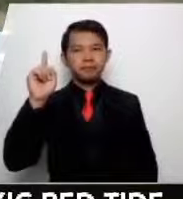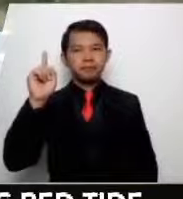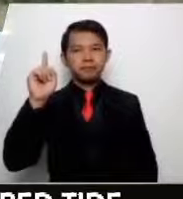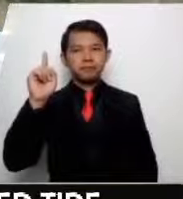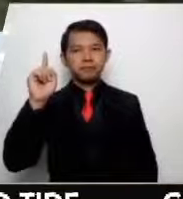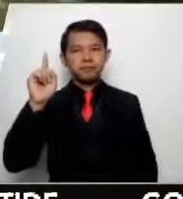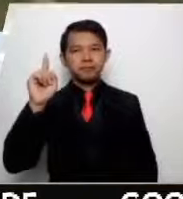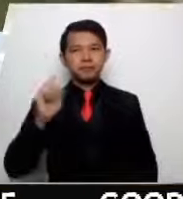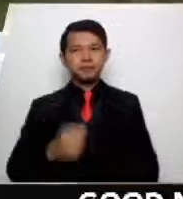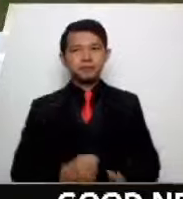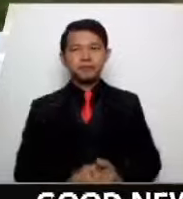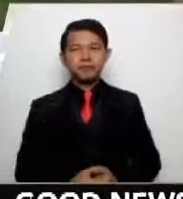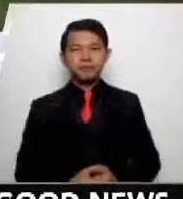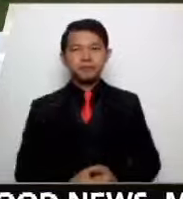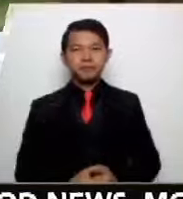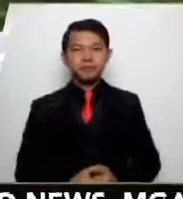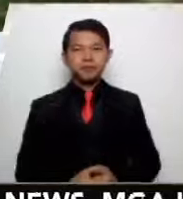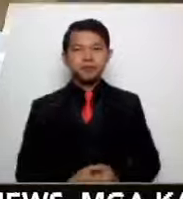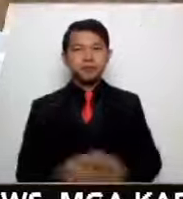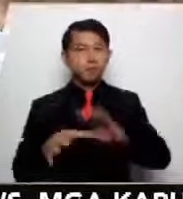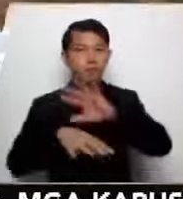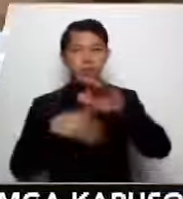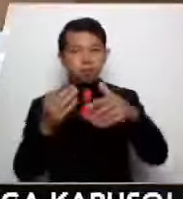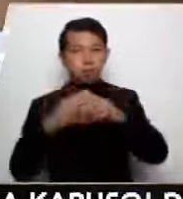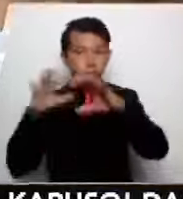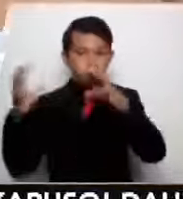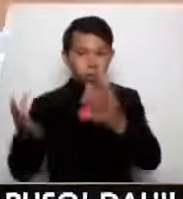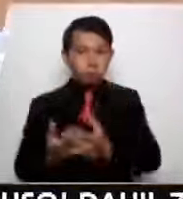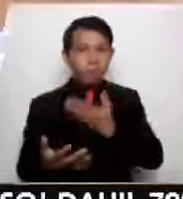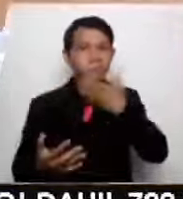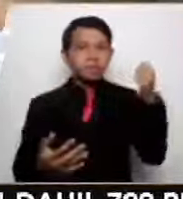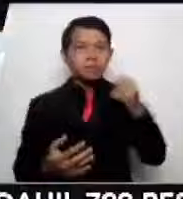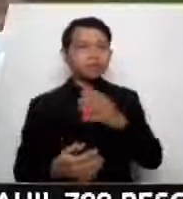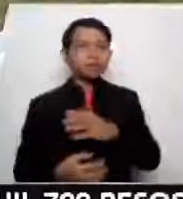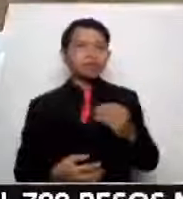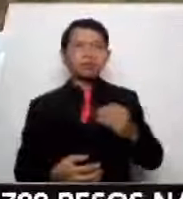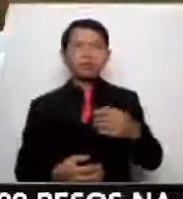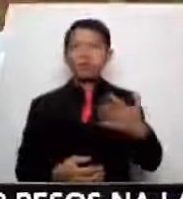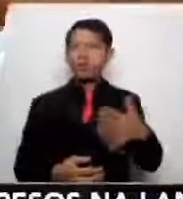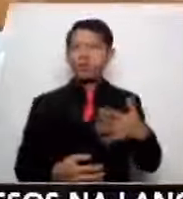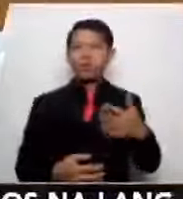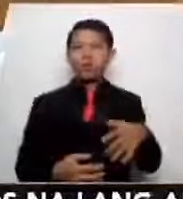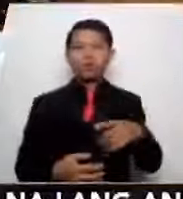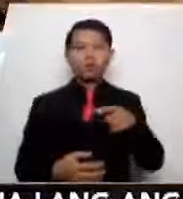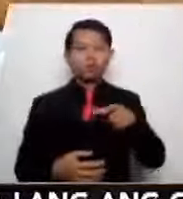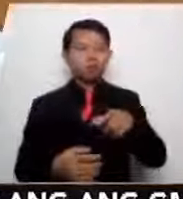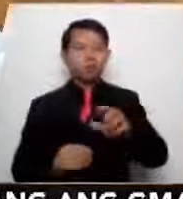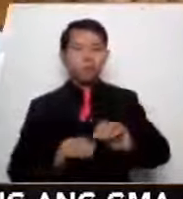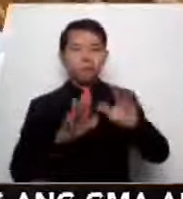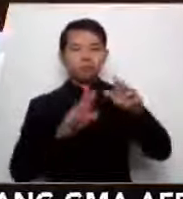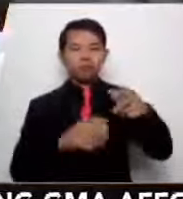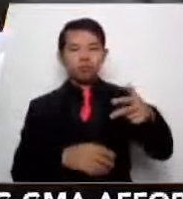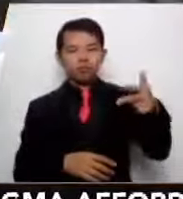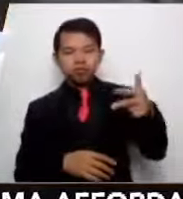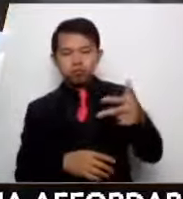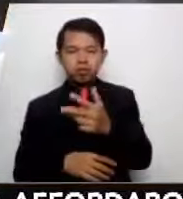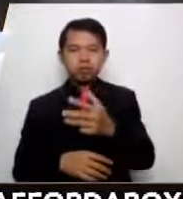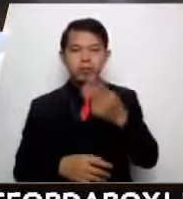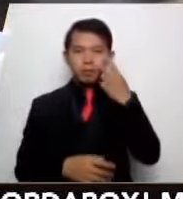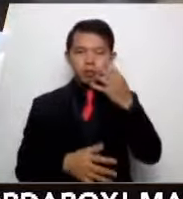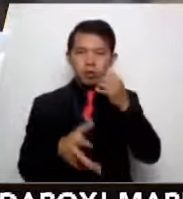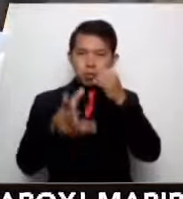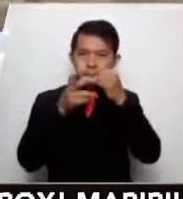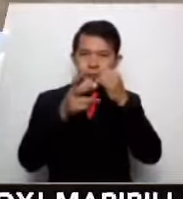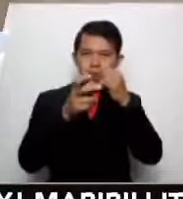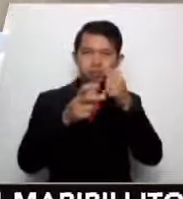Nagsama-sama ang world's best at most daring mountain bikers sa event na ito. Parang eksena sa video game ang bike exhibition nila sa